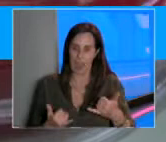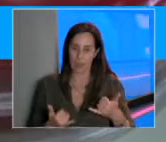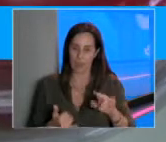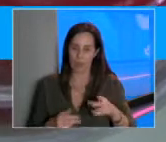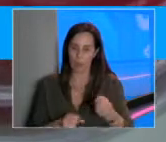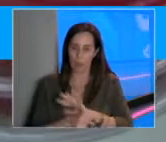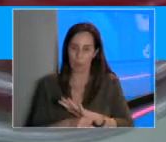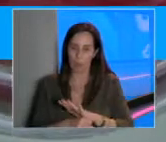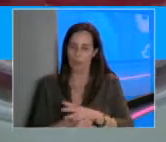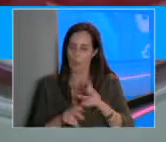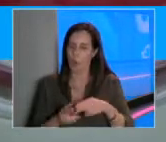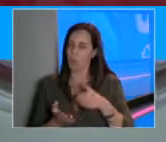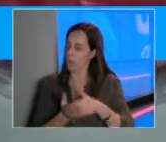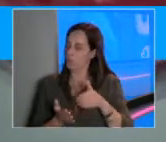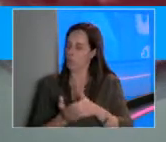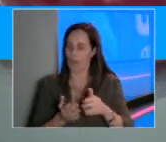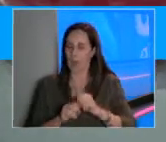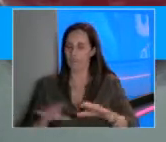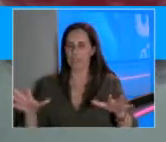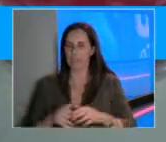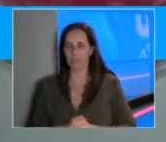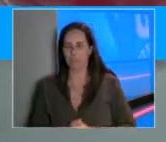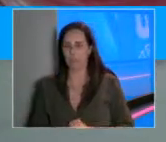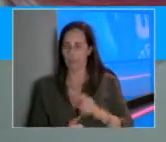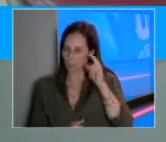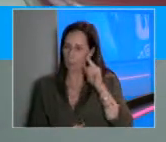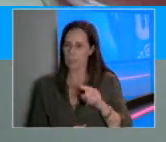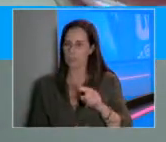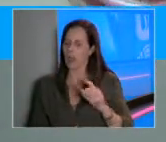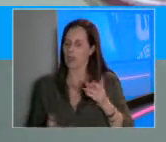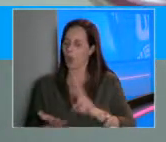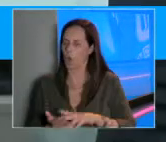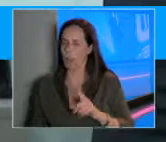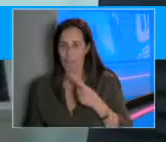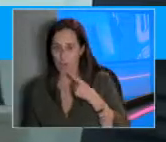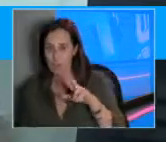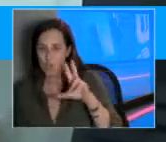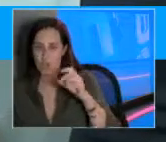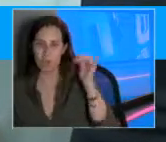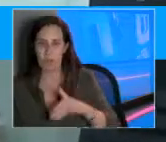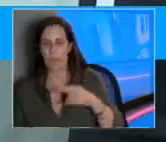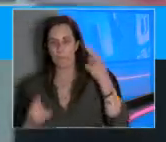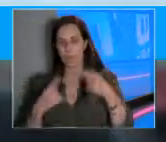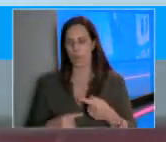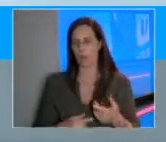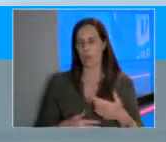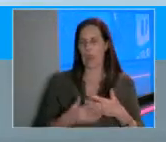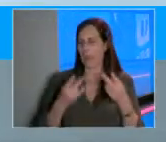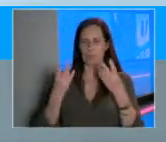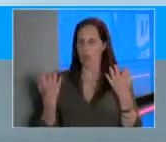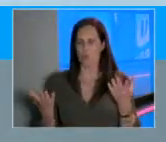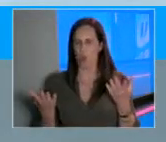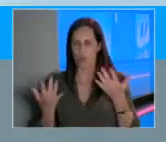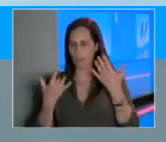נגועים בנגיף, יכולים להמשיך ולהפיץ אותו. אז אני חושבת שזו גישה נכונה, אבל להגיד 30 אלף ביום, אין משמעות